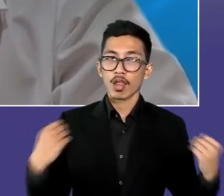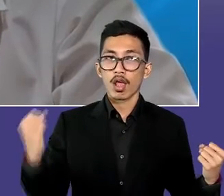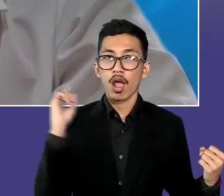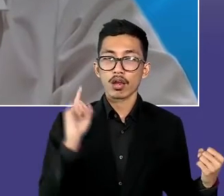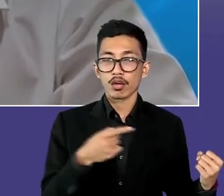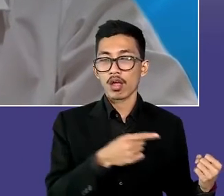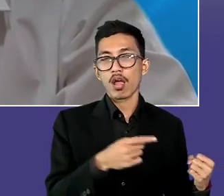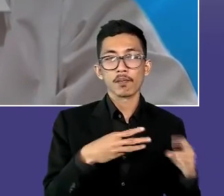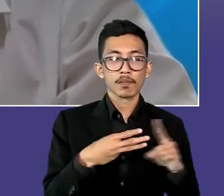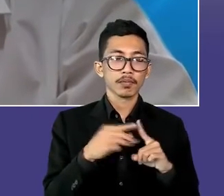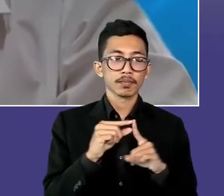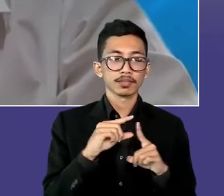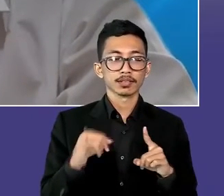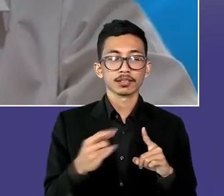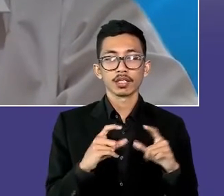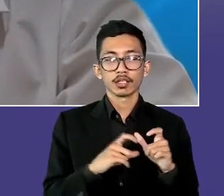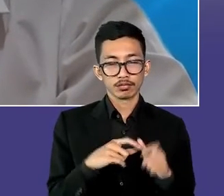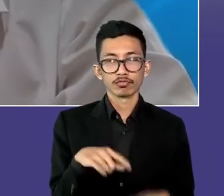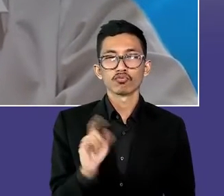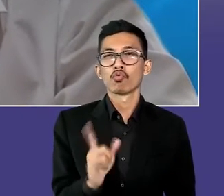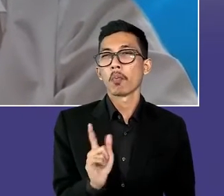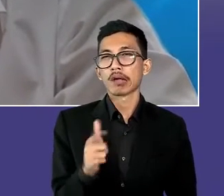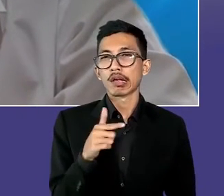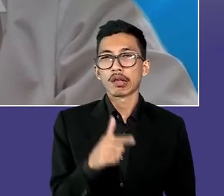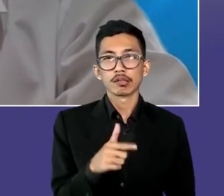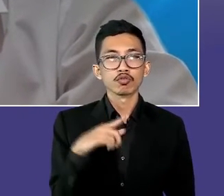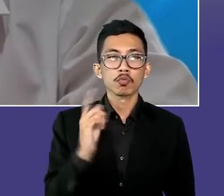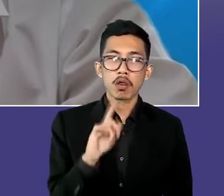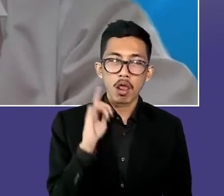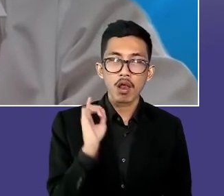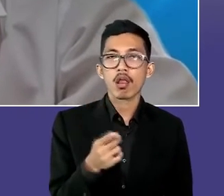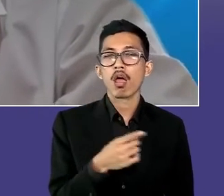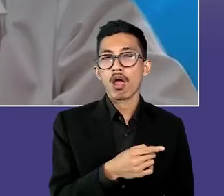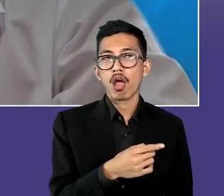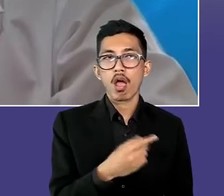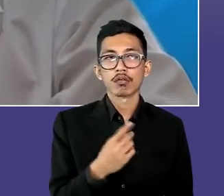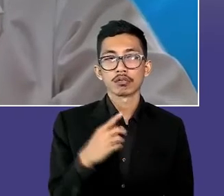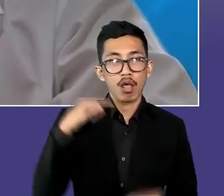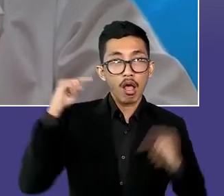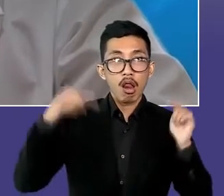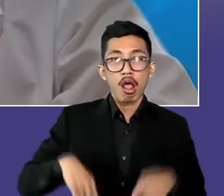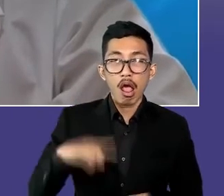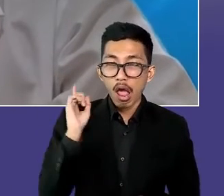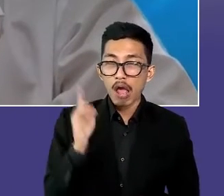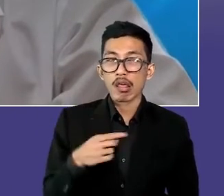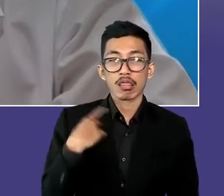dengan BPJS sudah agak lumayan tentang kesehatan itu sendiri. Sekarang ada lagi